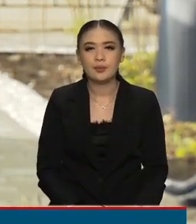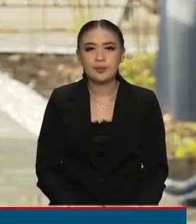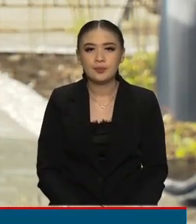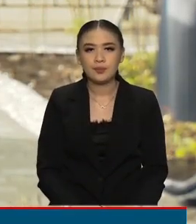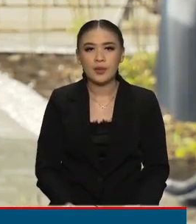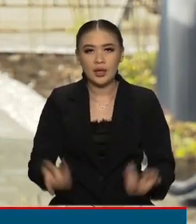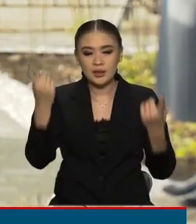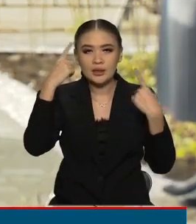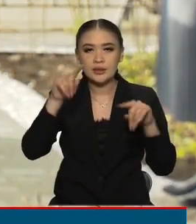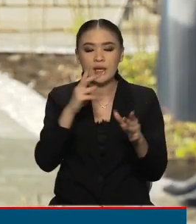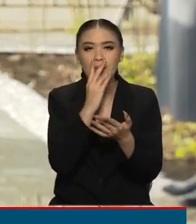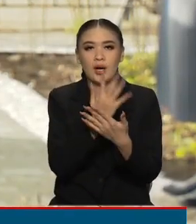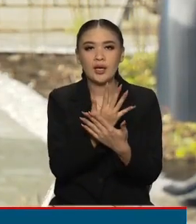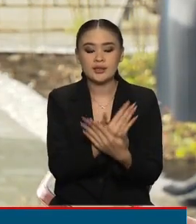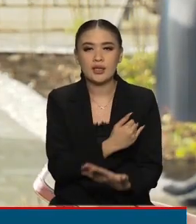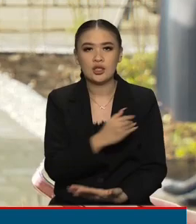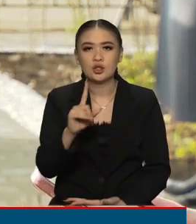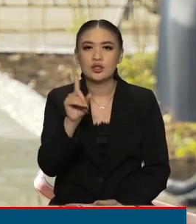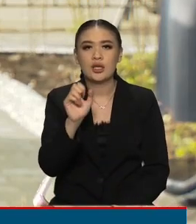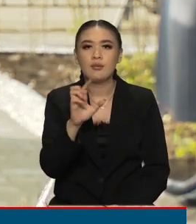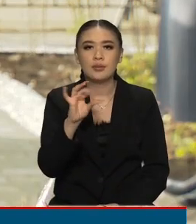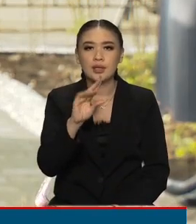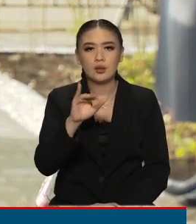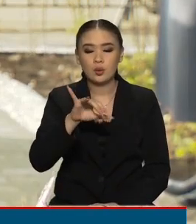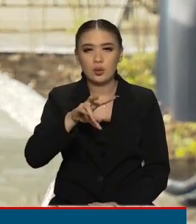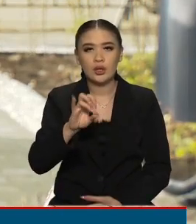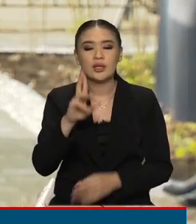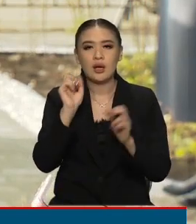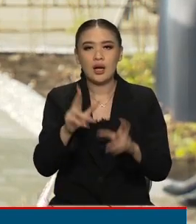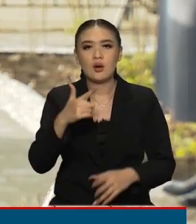композиции — показать Оскара Забикулина как гора.